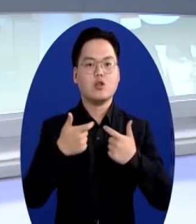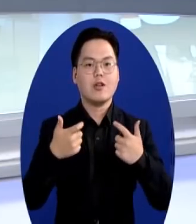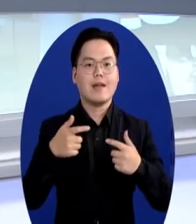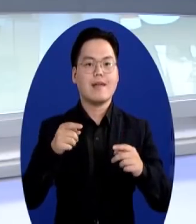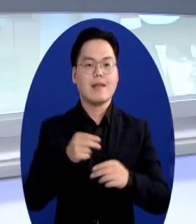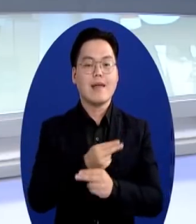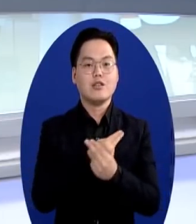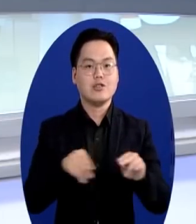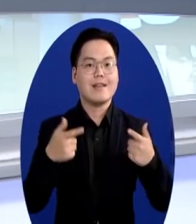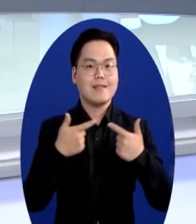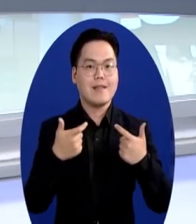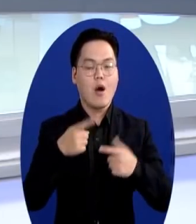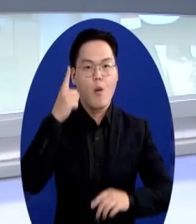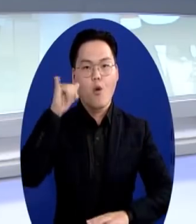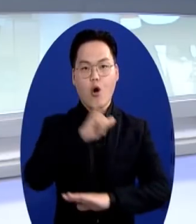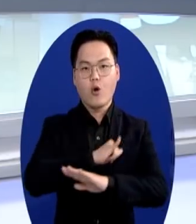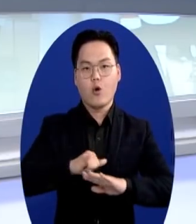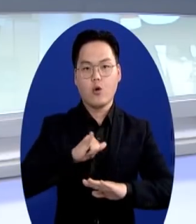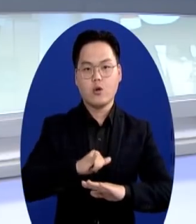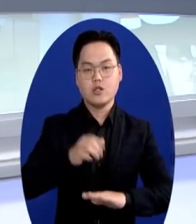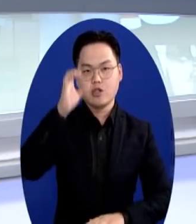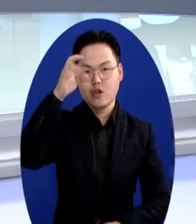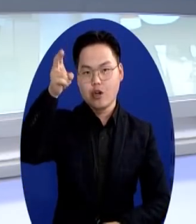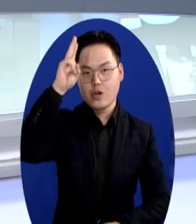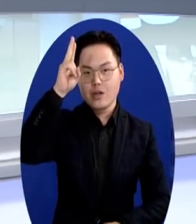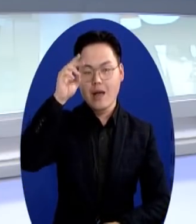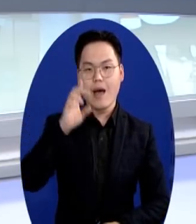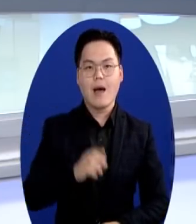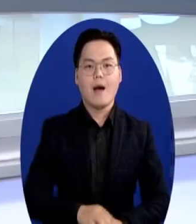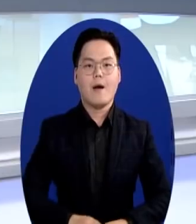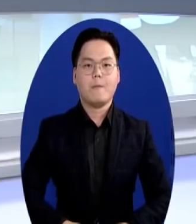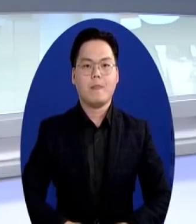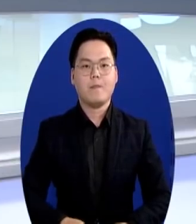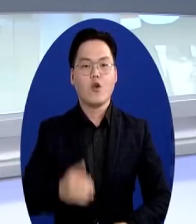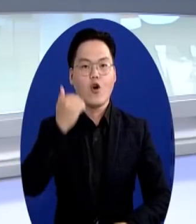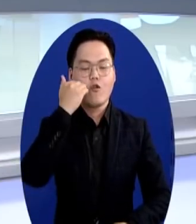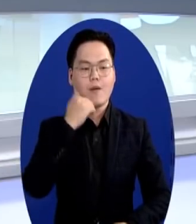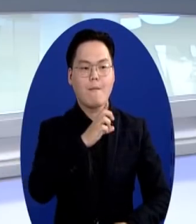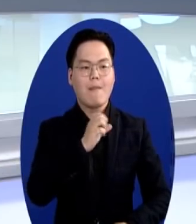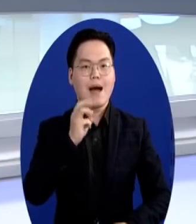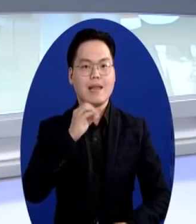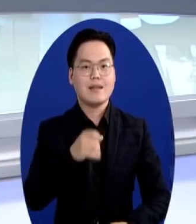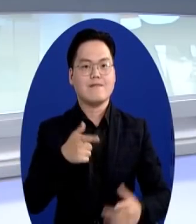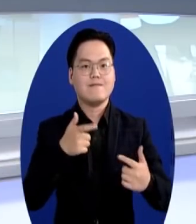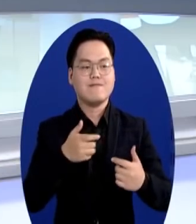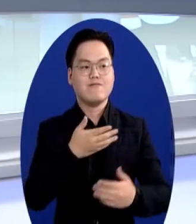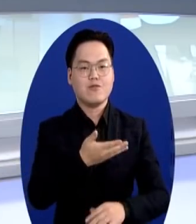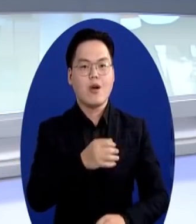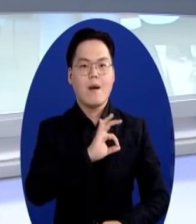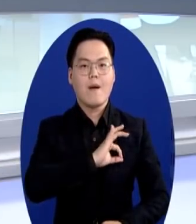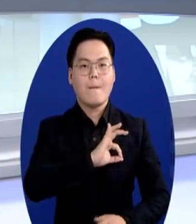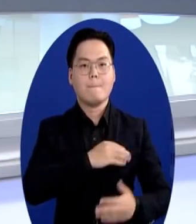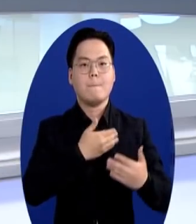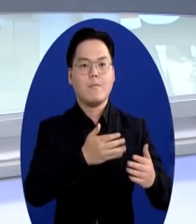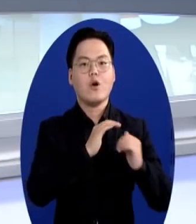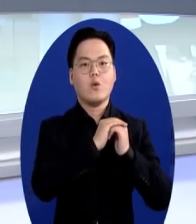ялалтын энэ өдөр Монгол улсын ерөнхийлөгч зөвсөлчний ерөнхий командлагч Баттулга Ахмад Дайчдад төрийн удам медаль гардуулан өгч